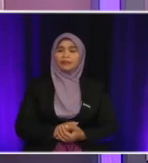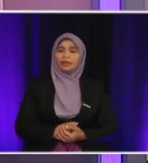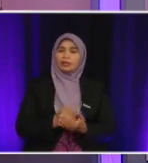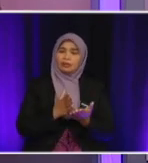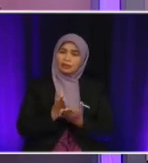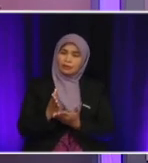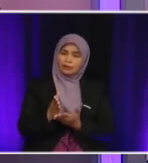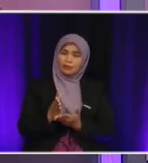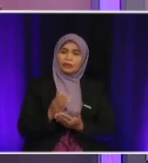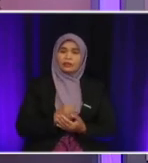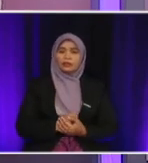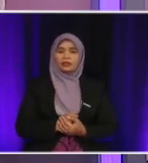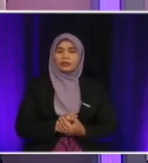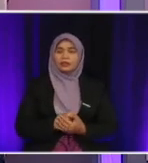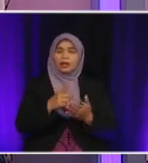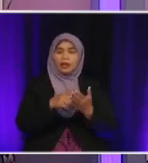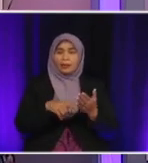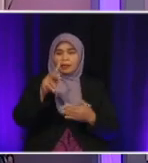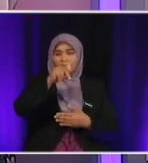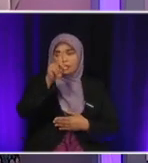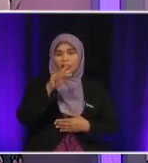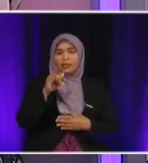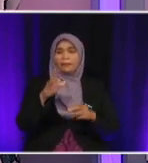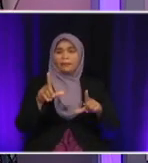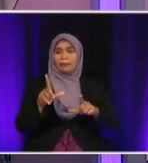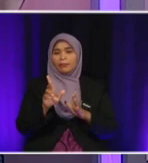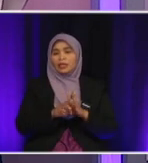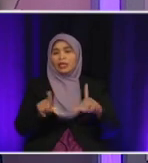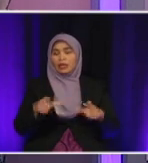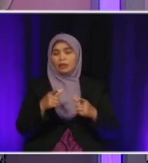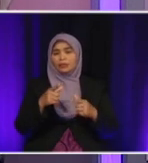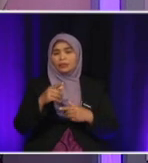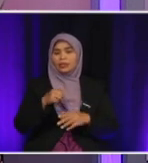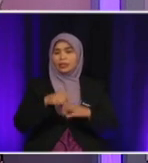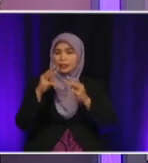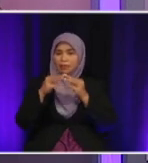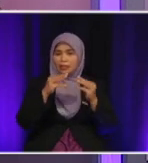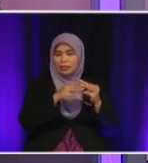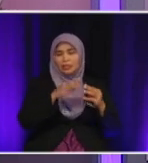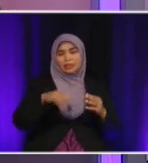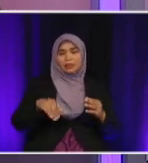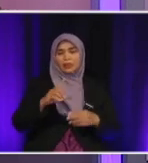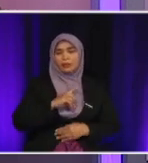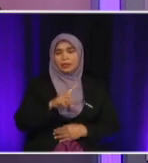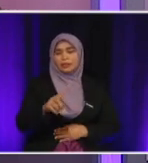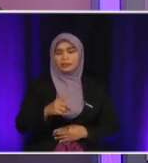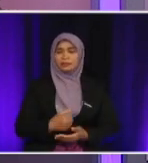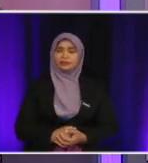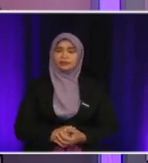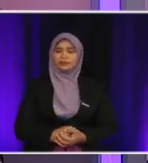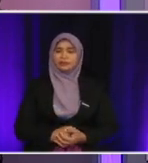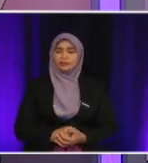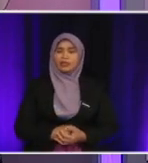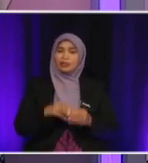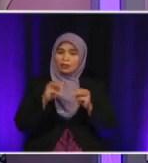Mari kita lihat apakah yang berlaku di Madinah sebelum kedatangan Islam murid-murid tahu tak